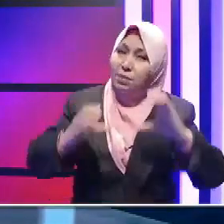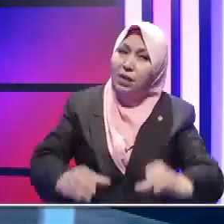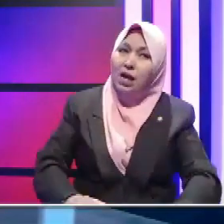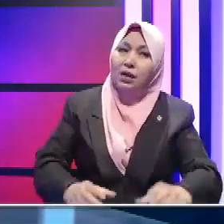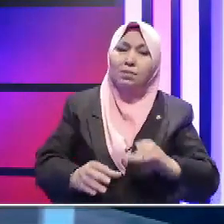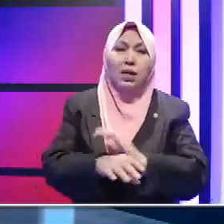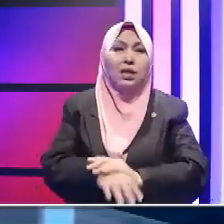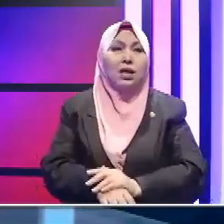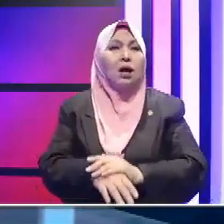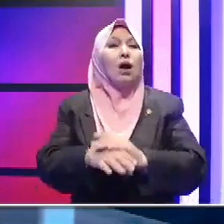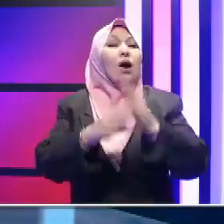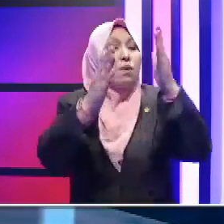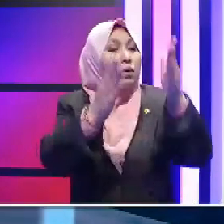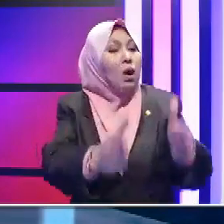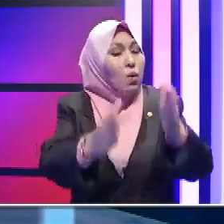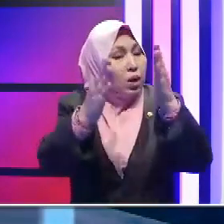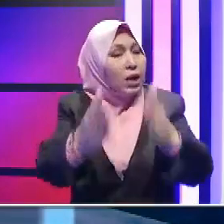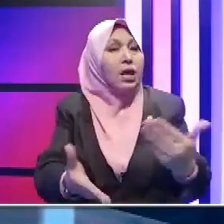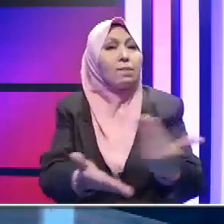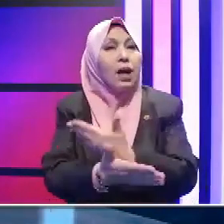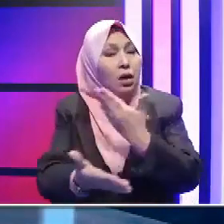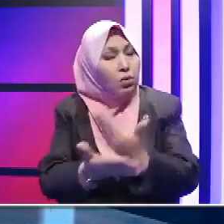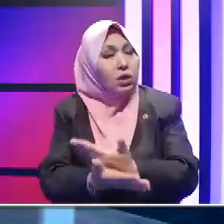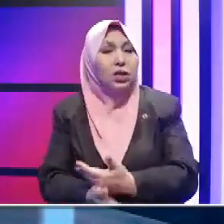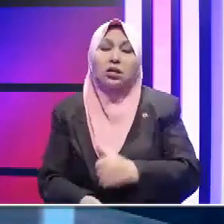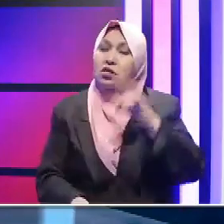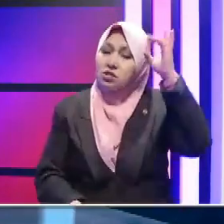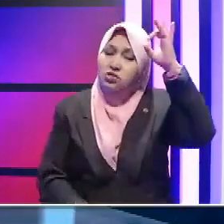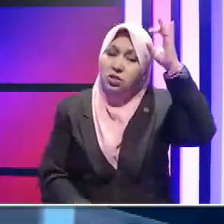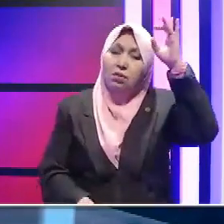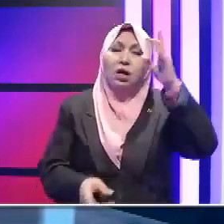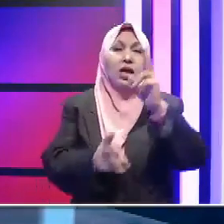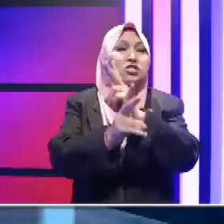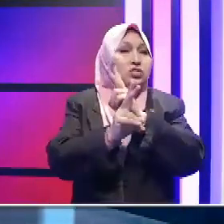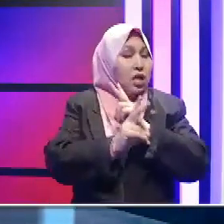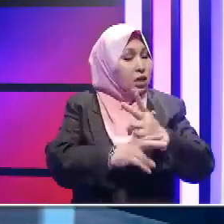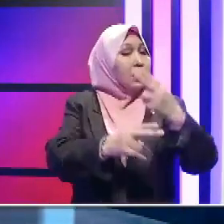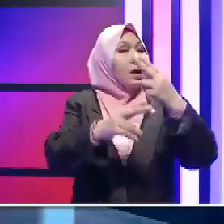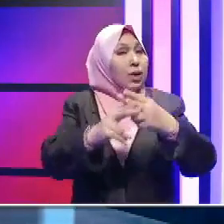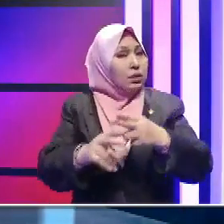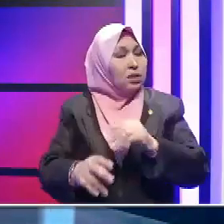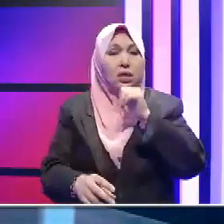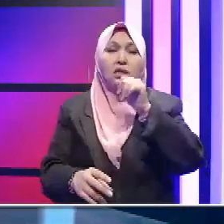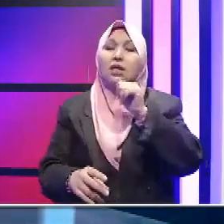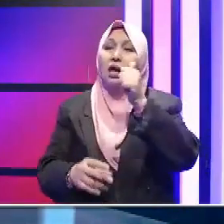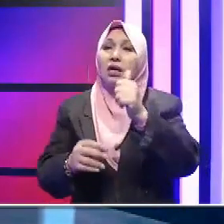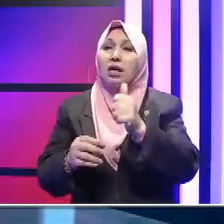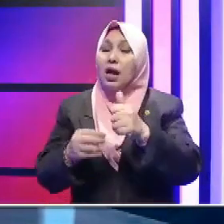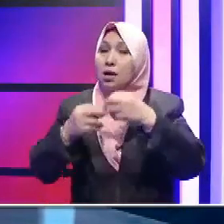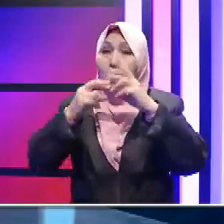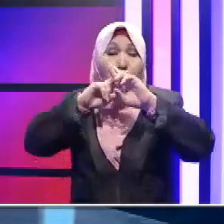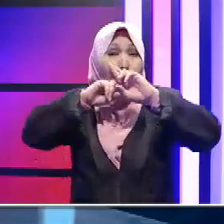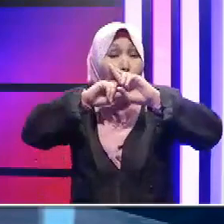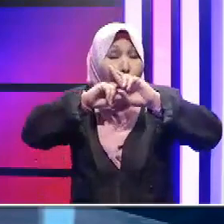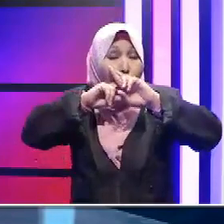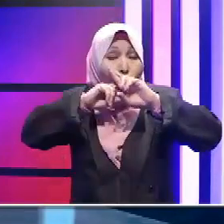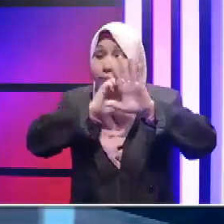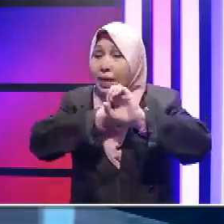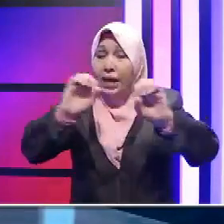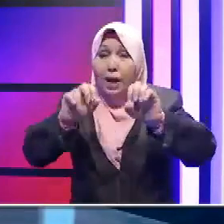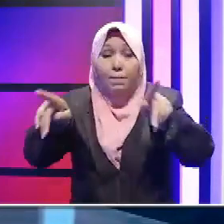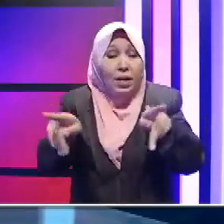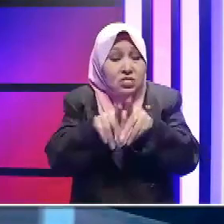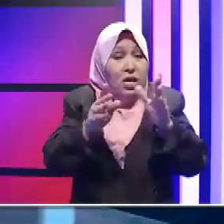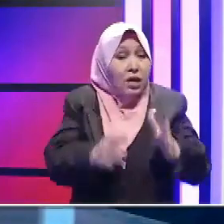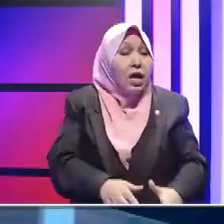madu Om Aduh ungu baru ini Insya Allah kamu seakan jageun namun kamu cetakan bocor karena mukamu pasangan